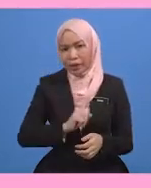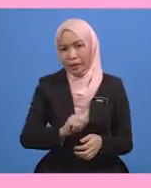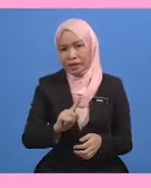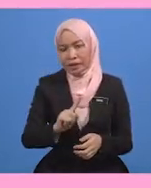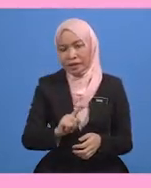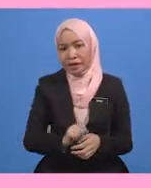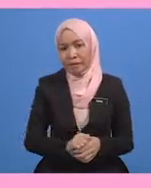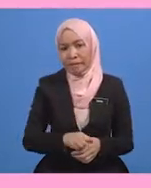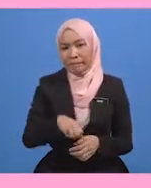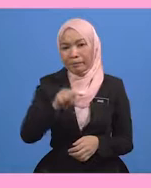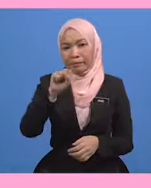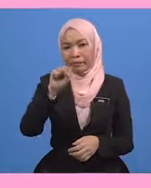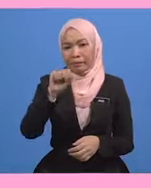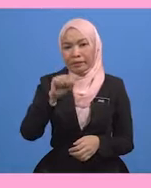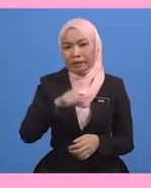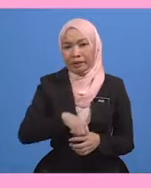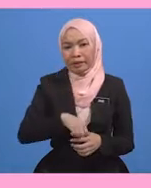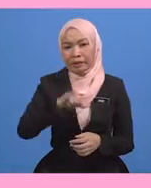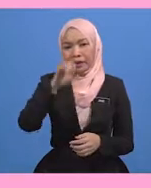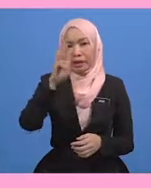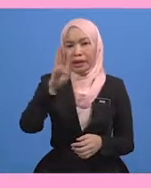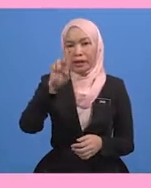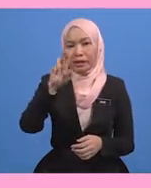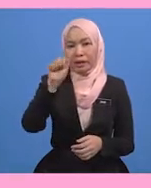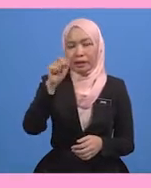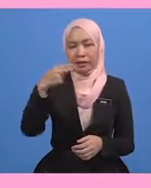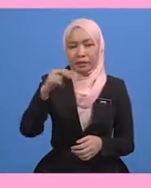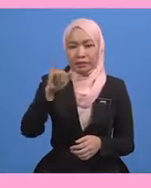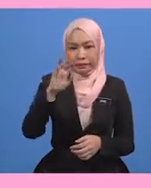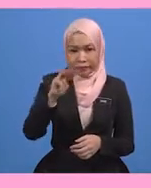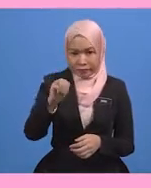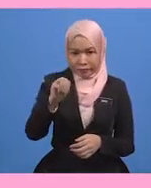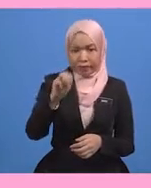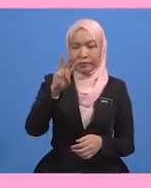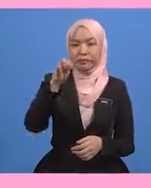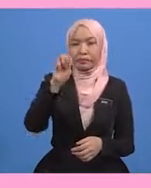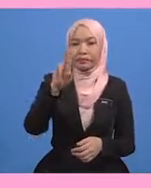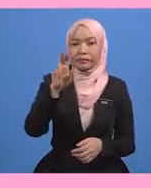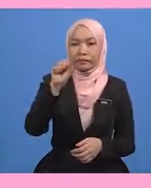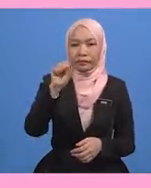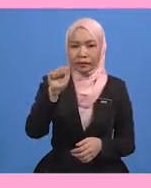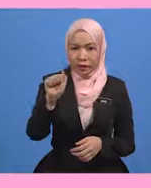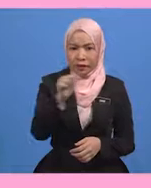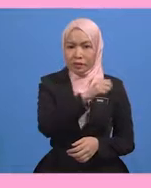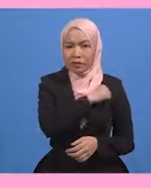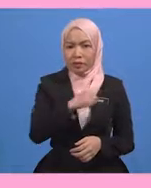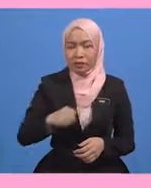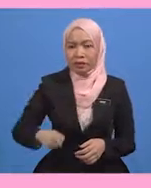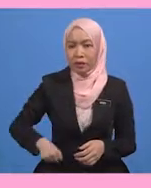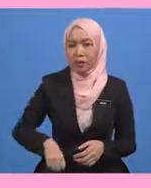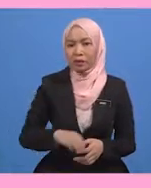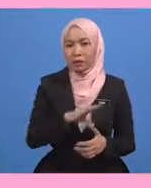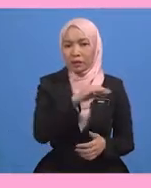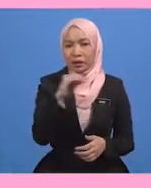iaitu Syekh Ibrahim Musa, Syekh Ahmad Rashid, Sultan Mansur dan Kibai Bagus